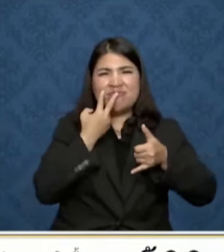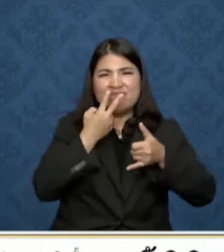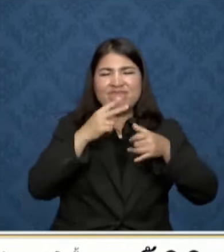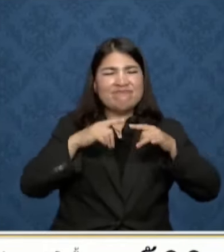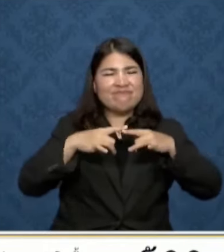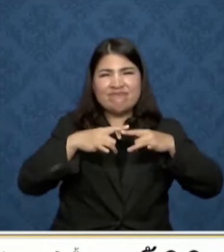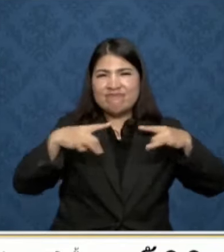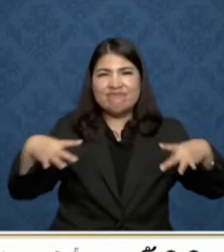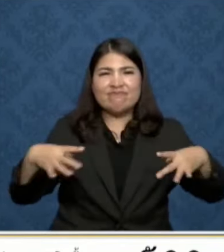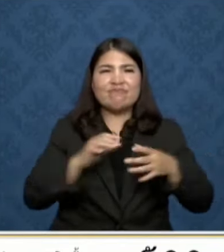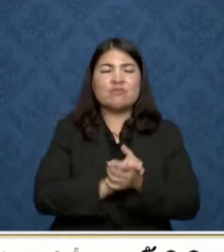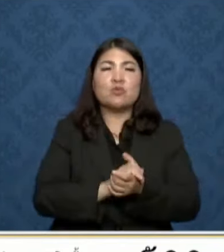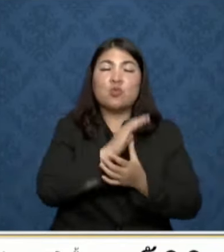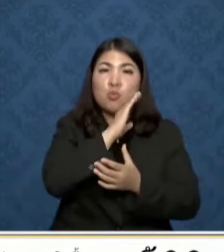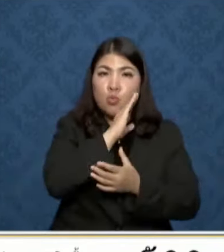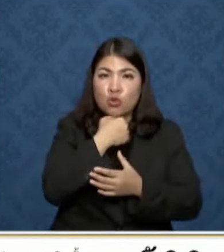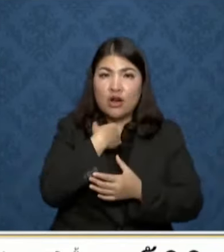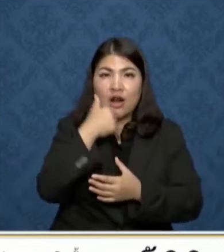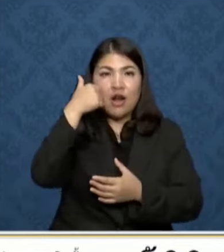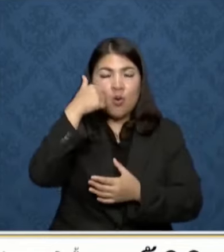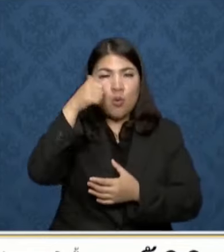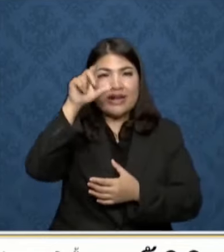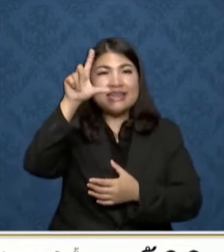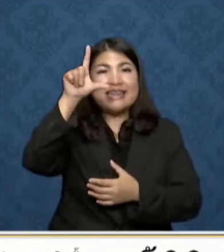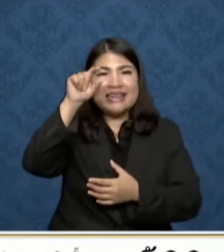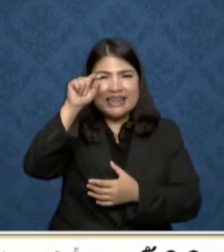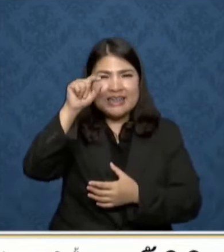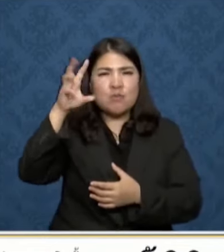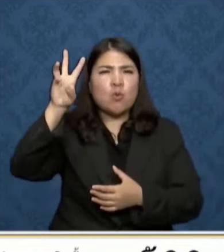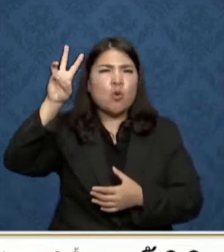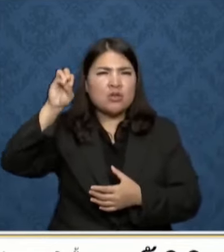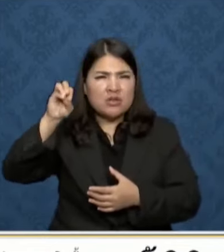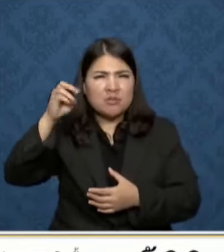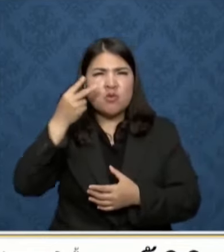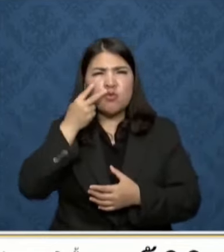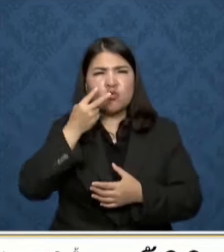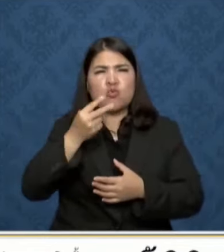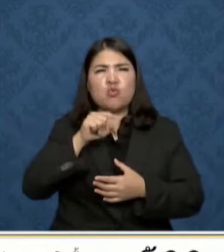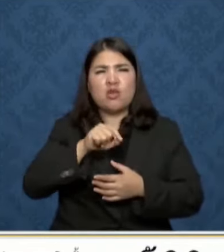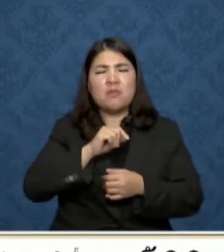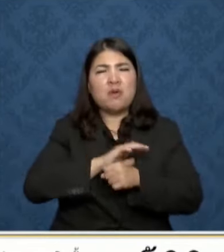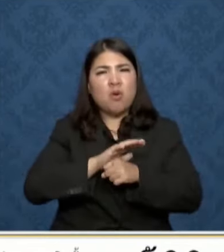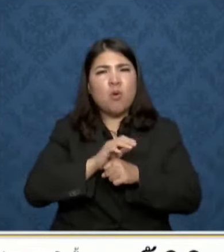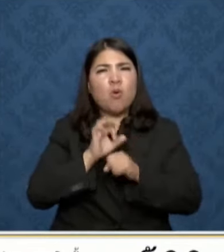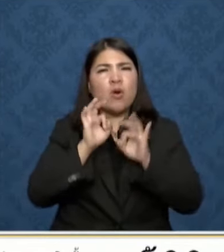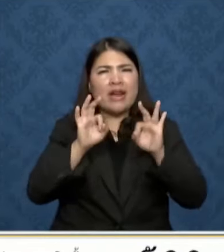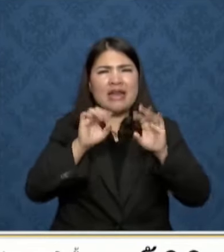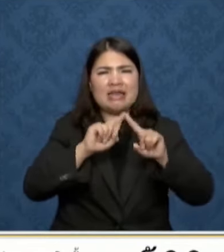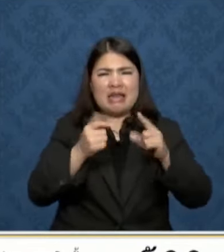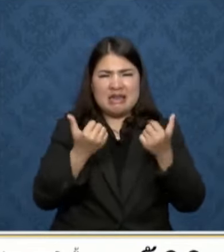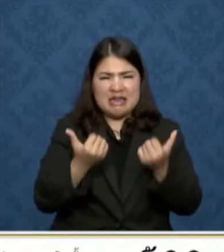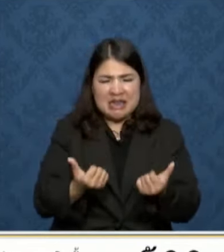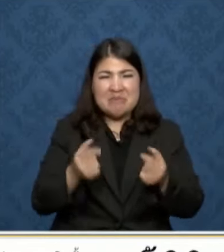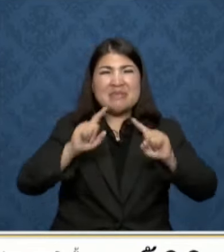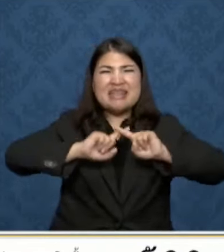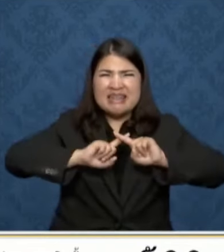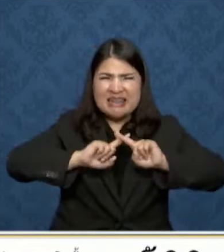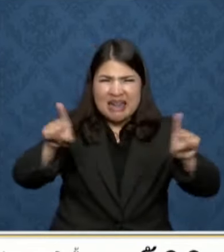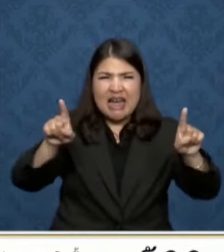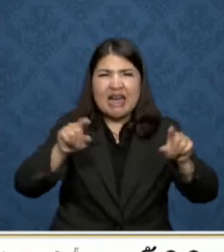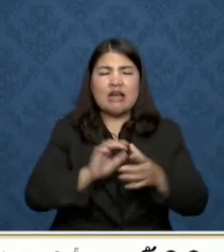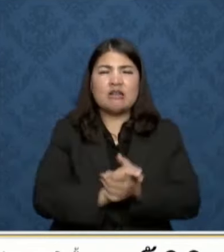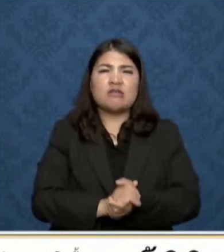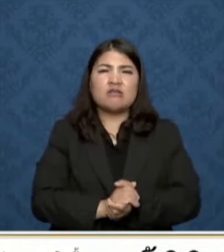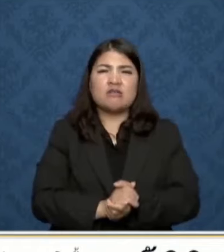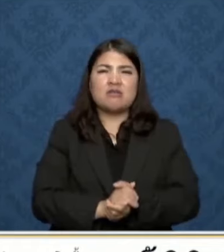ถ้าสมมิมัซัก 20 ว 30 วักกอท่าน 1 60 70 วัมยงอาจจะไม่ได้ขนาดนั้นแต่อัี้มันต่างกันเกืบ